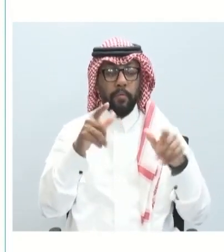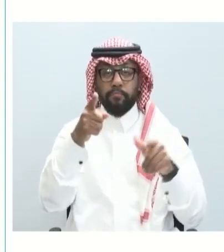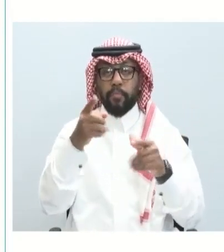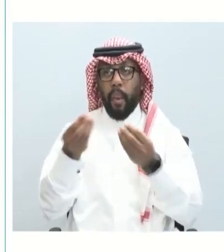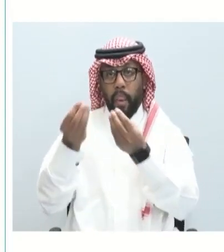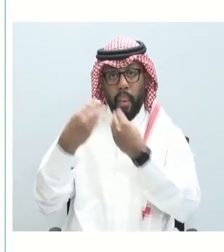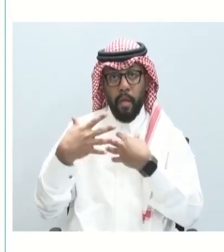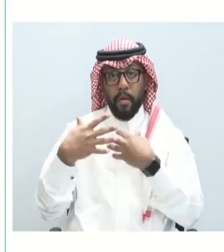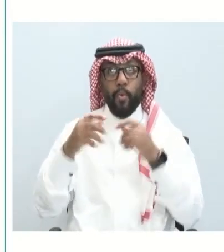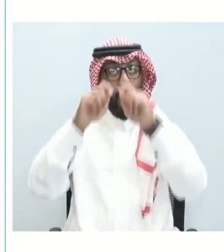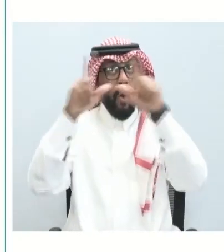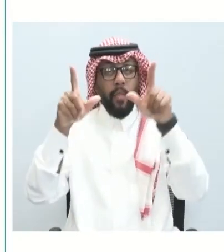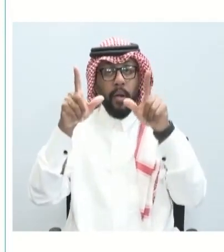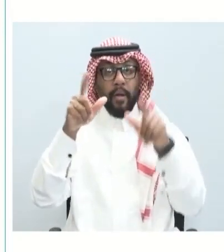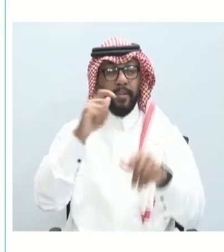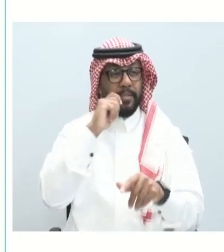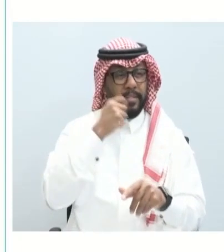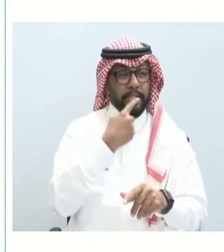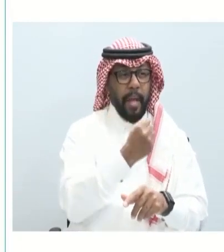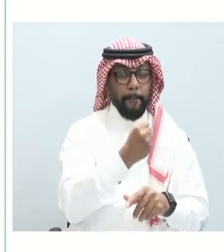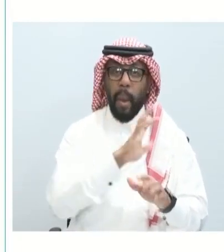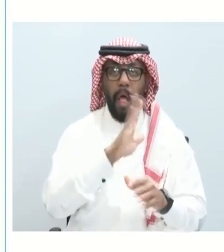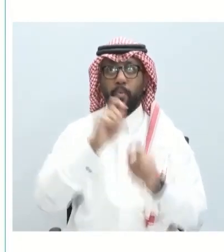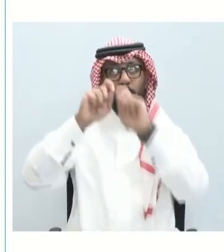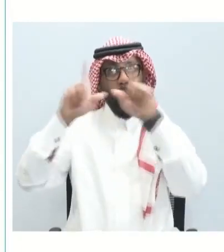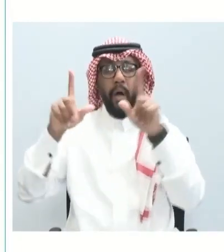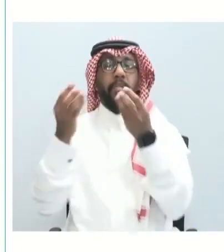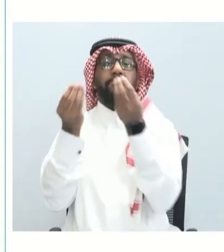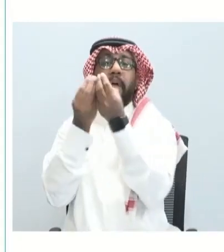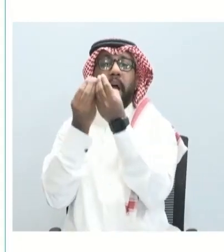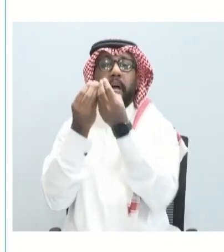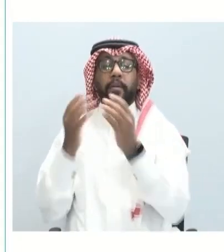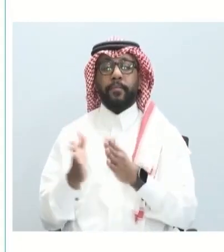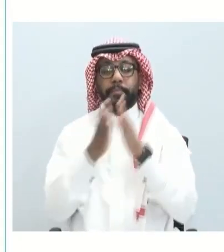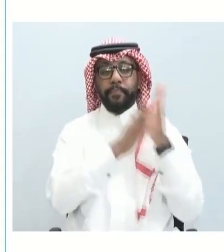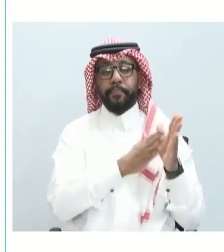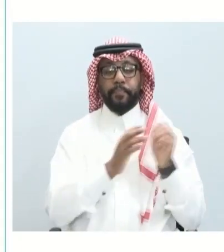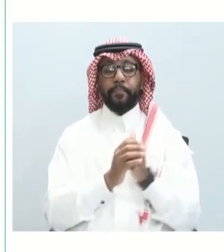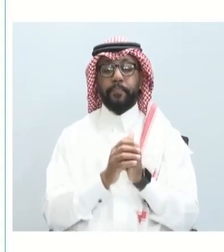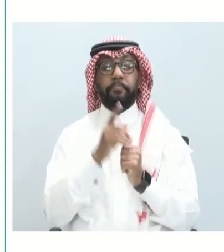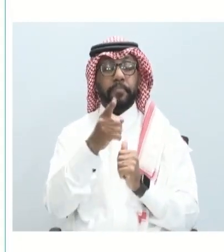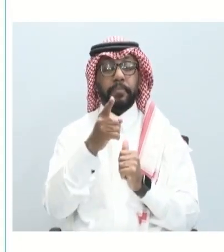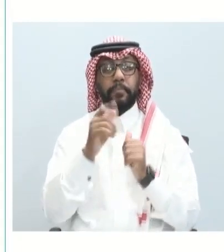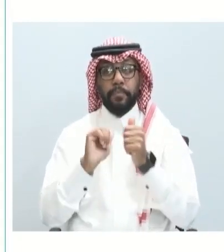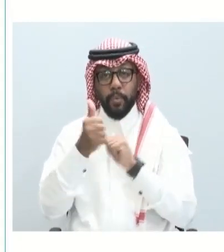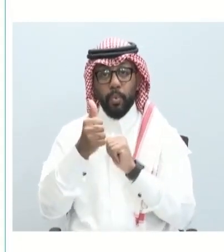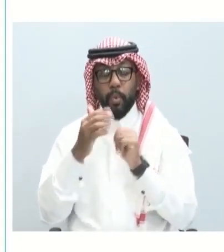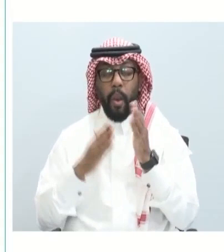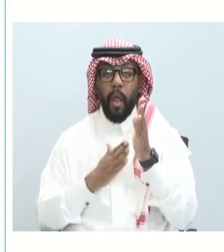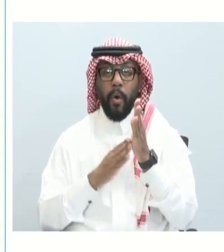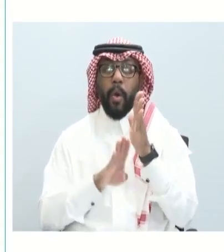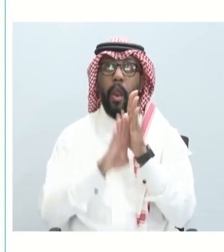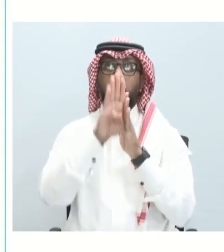غامضه وايضا هل المبررات او المقدمات تؤدي الى هذه النتيجه